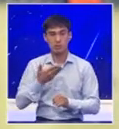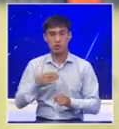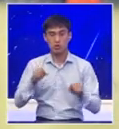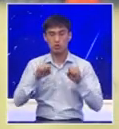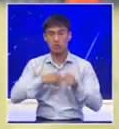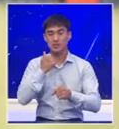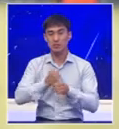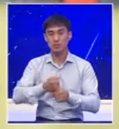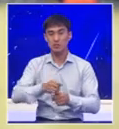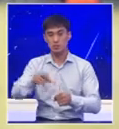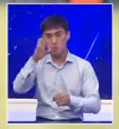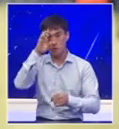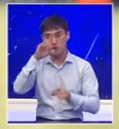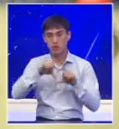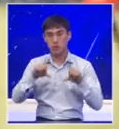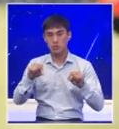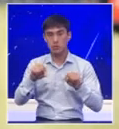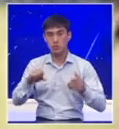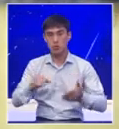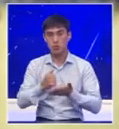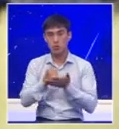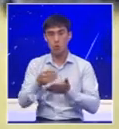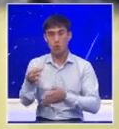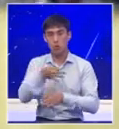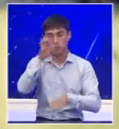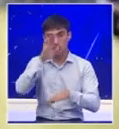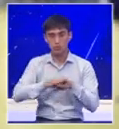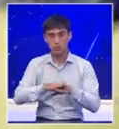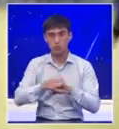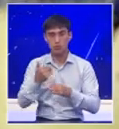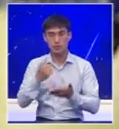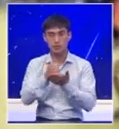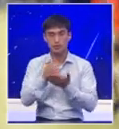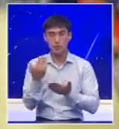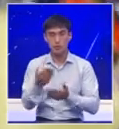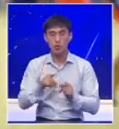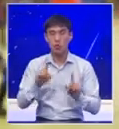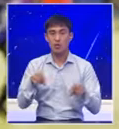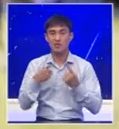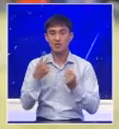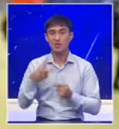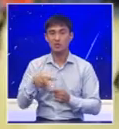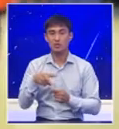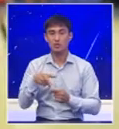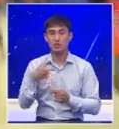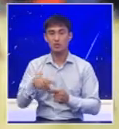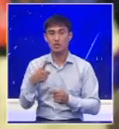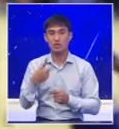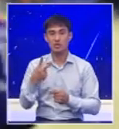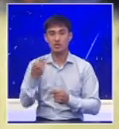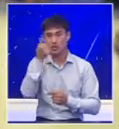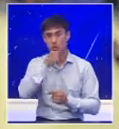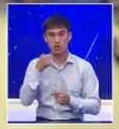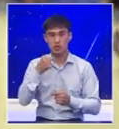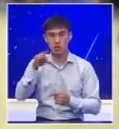басқармасы мемлекеттік мекемесінің қолдауымен және облыс әкімдігінің қолдауымен құрылған болатын. 2021 жылғы суперлига